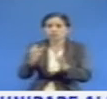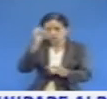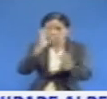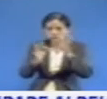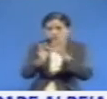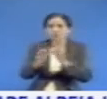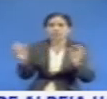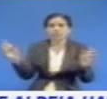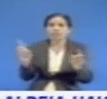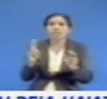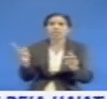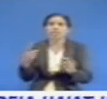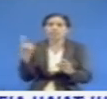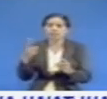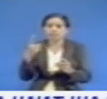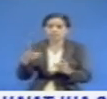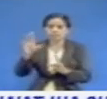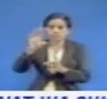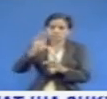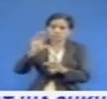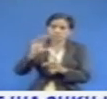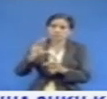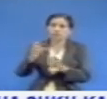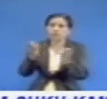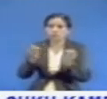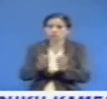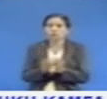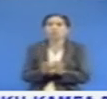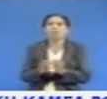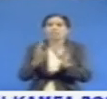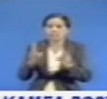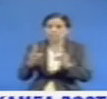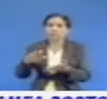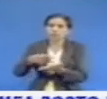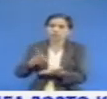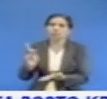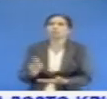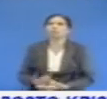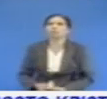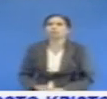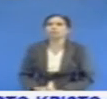ou lais seiha solusaun. Inês das Doris, Sidalia Dotel, ba RTTLI.